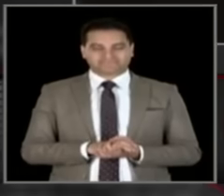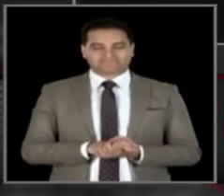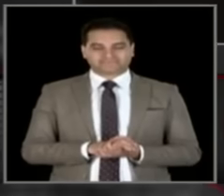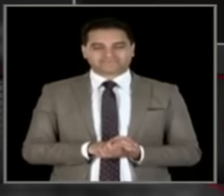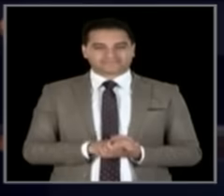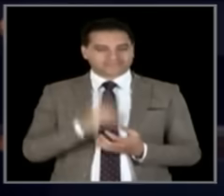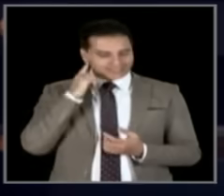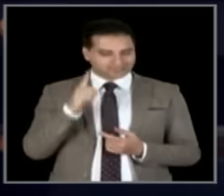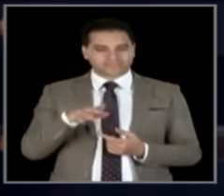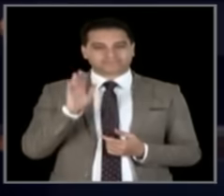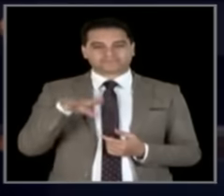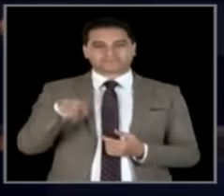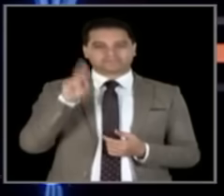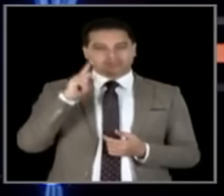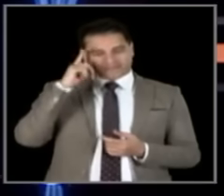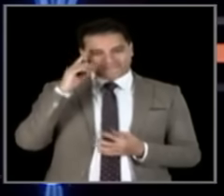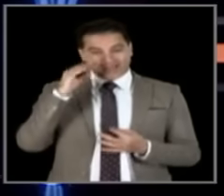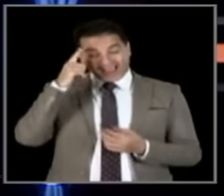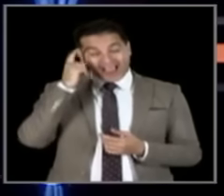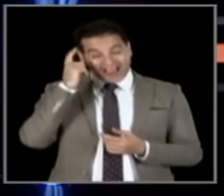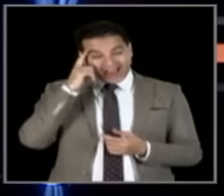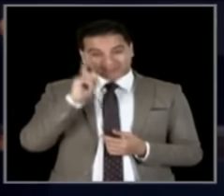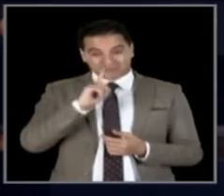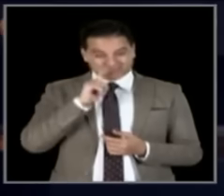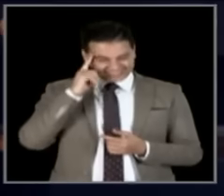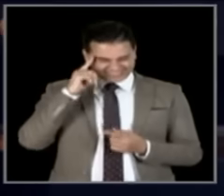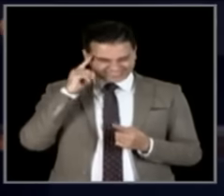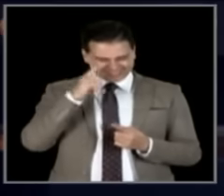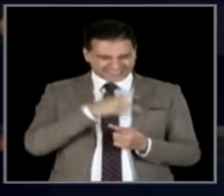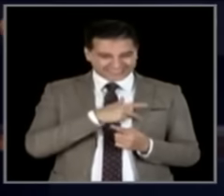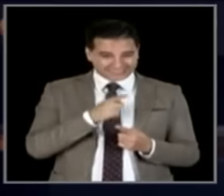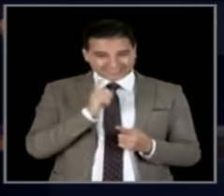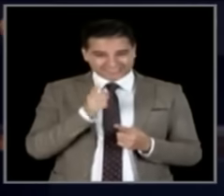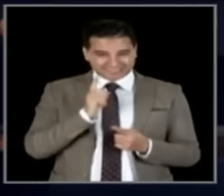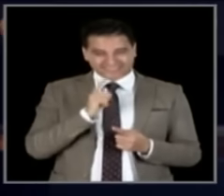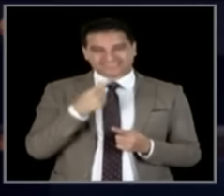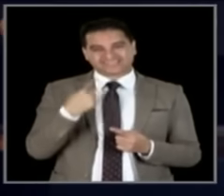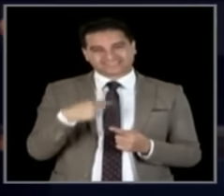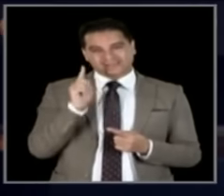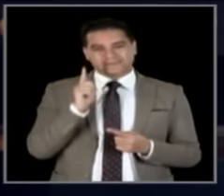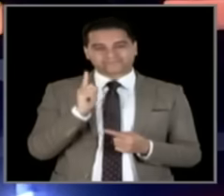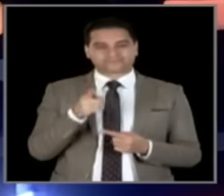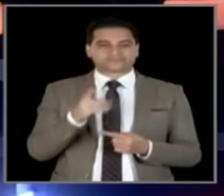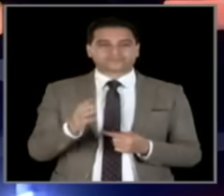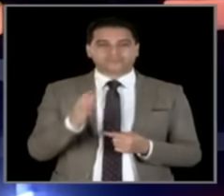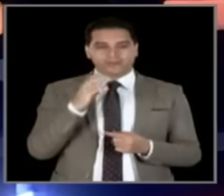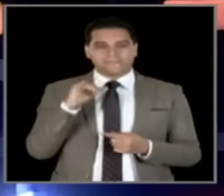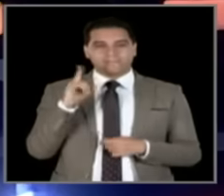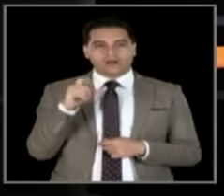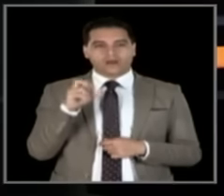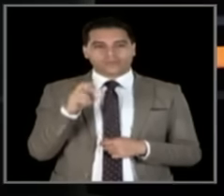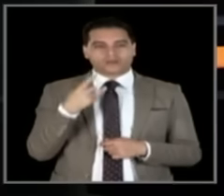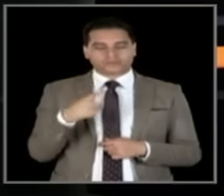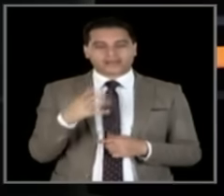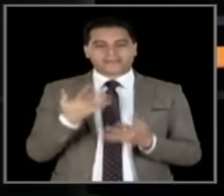خدت الكلمة وخطفت البازر، هي فاكرة بس مش قادرة تجمع الاسم. برافو عليك يا مروة،